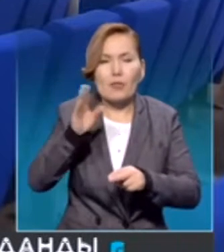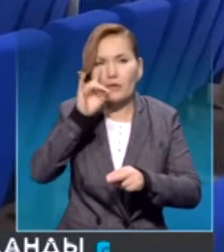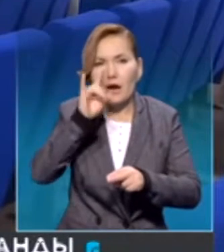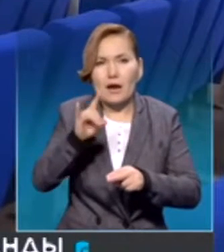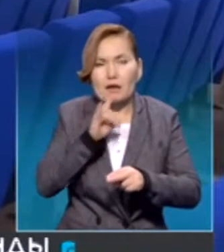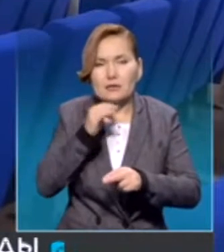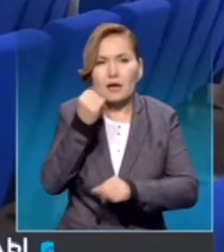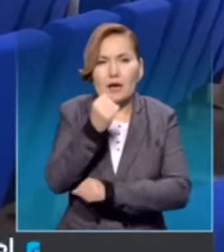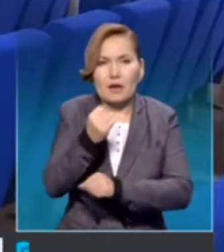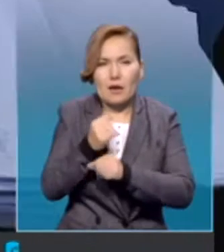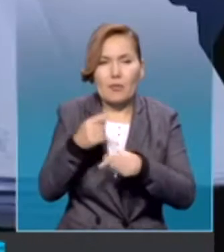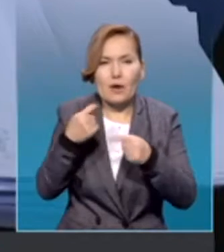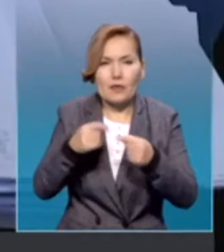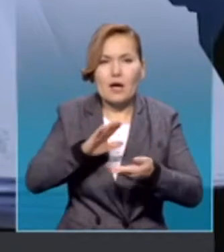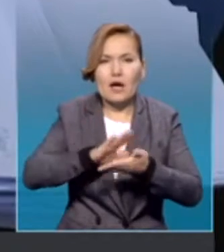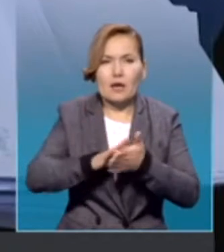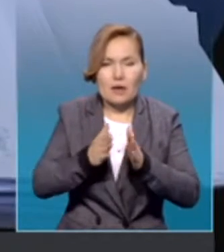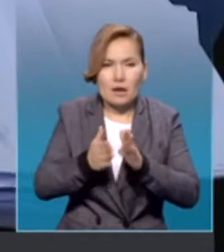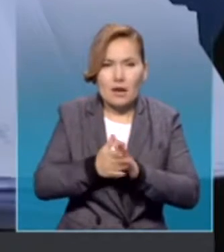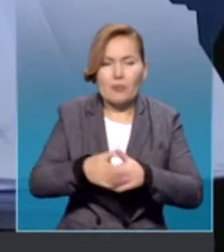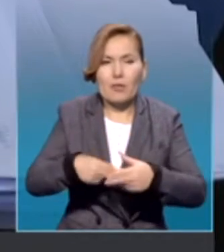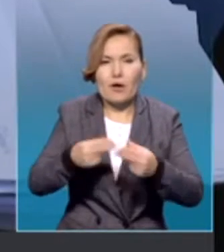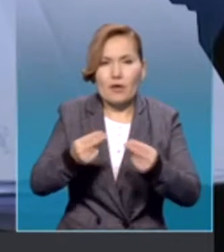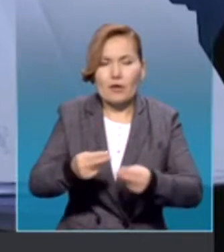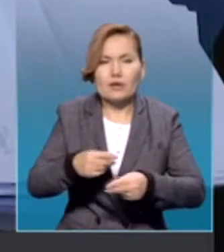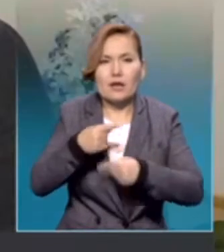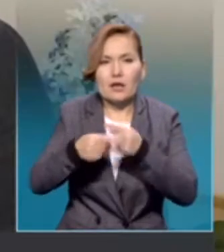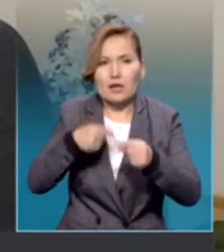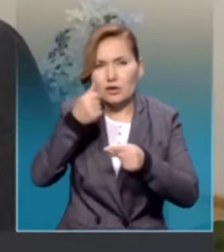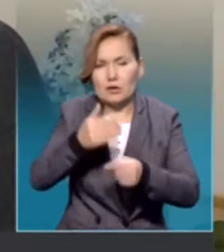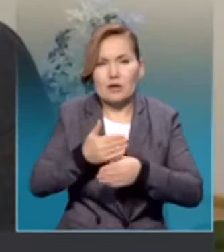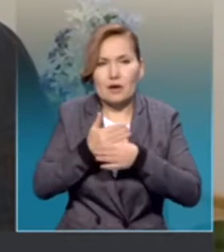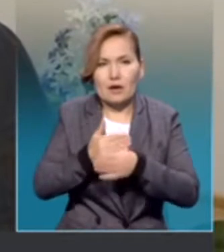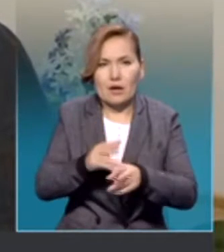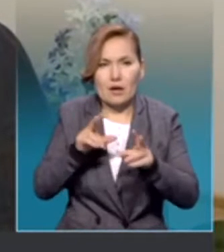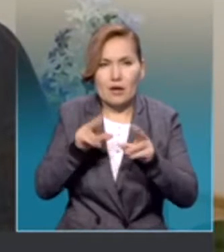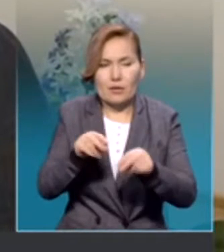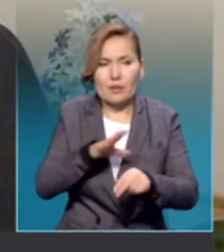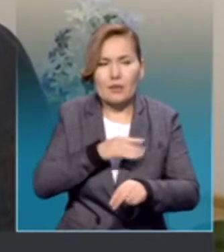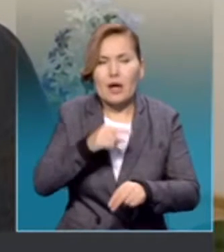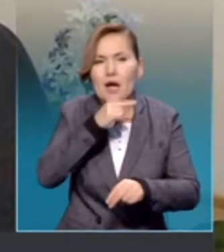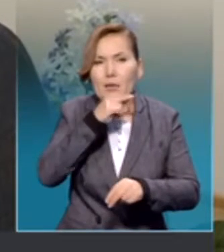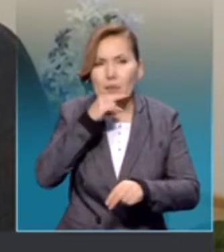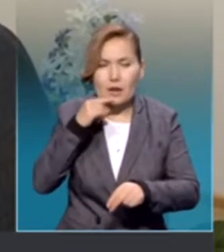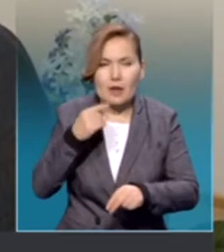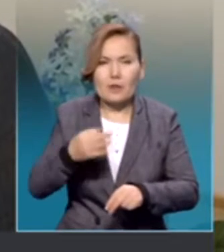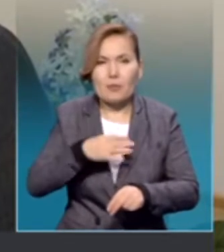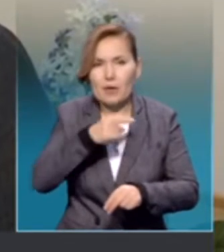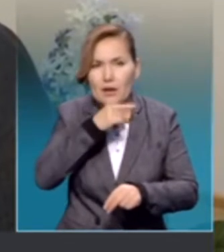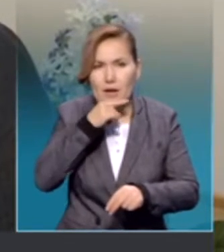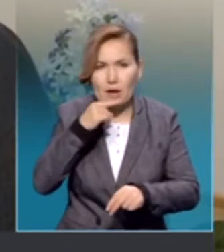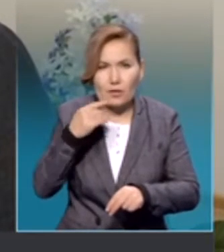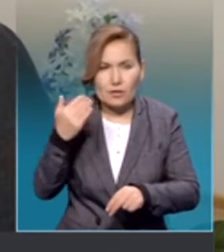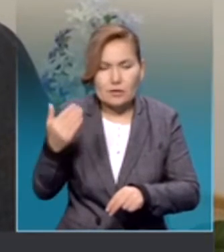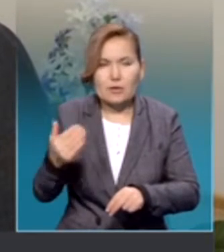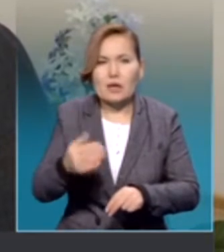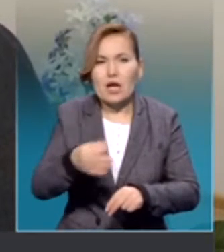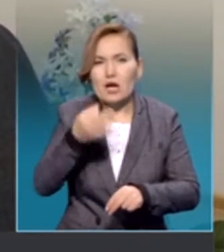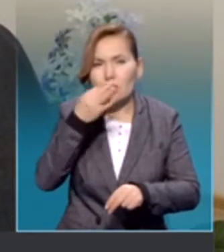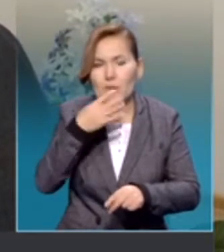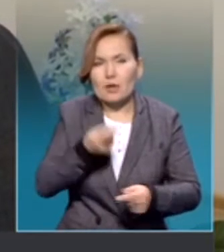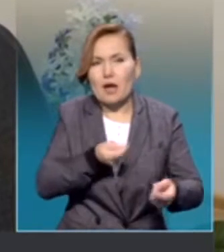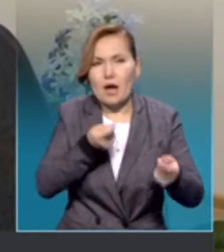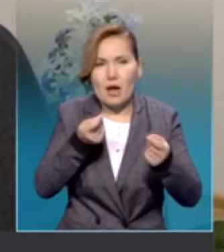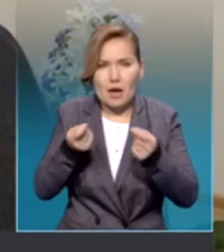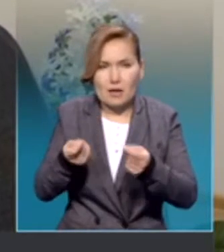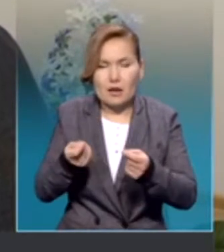өткізу бойынша да келісім жасалады, тек келер жылы деп жауап берді. Ресейден, Беларусияда болса, не